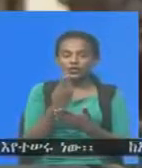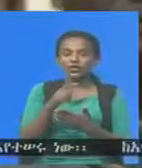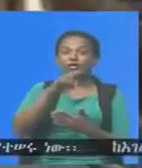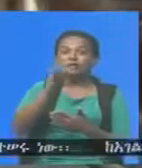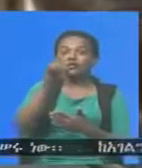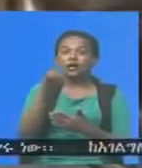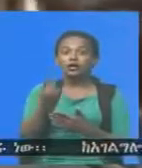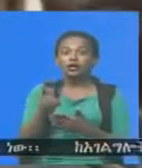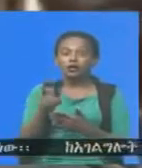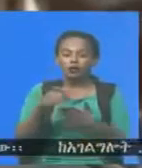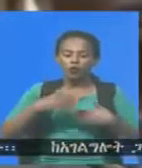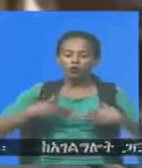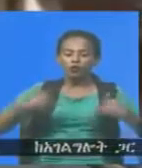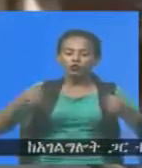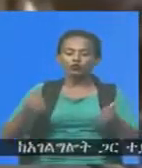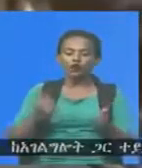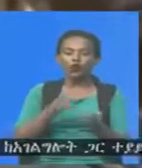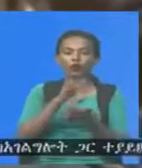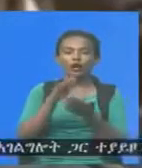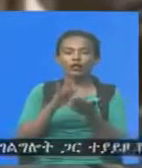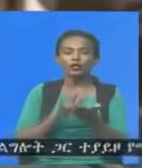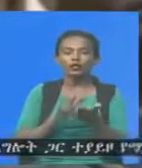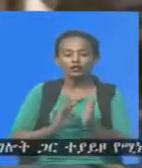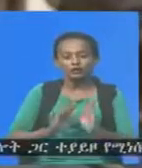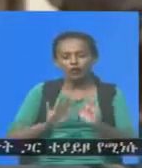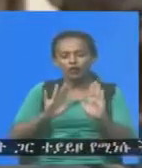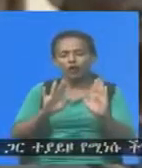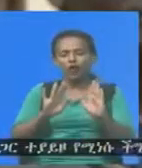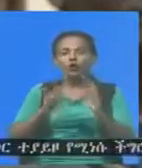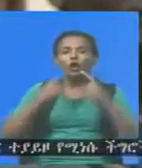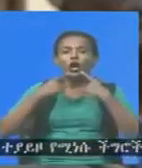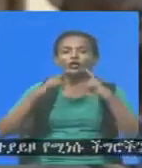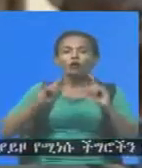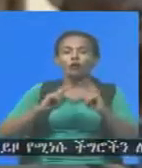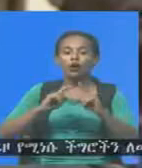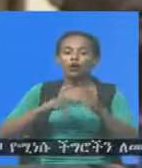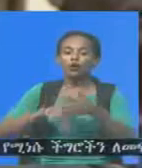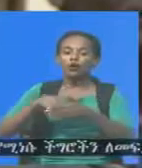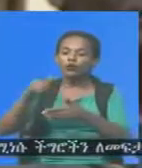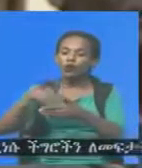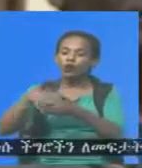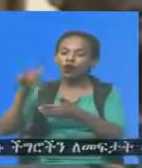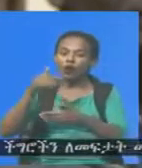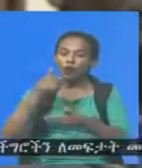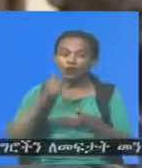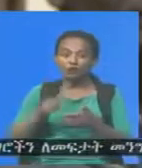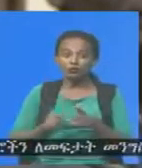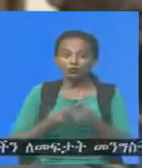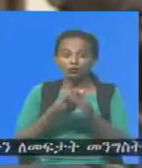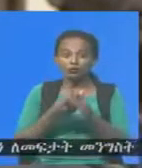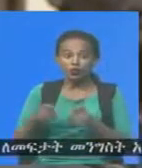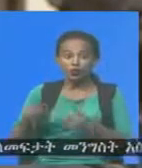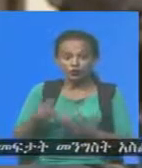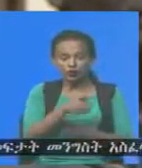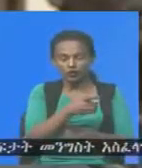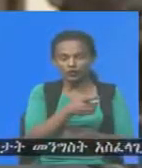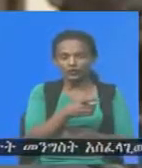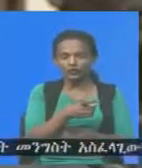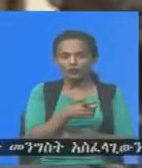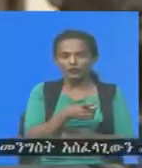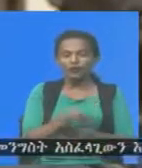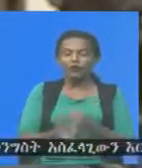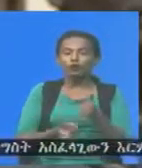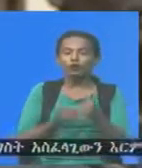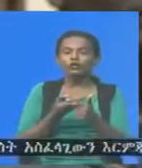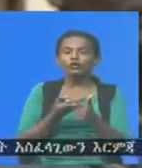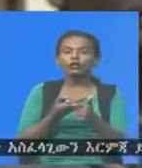ጥያቄ በወጣቱ አማካይነት እየተገፋ ወደ አደባባይ ወጣ ወጣ ማለት መጀመሩ ሲሆን፣